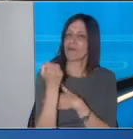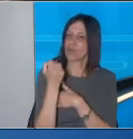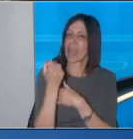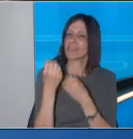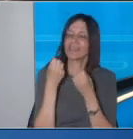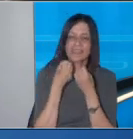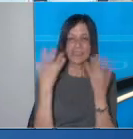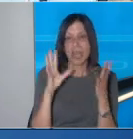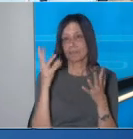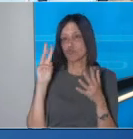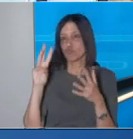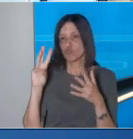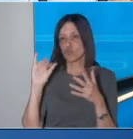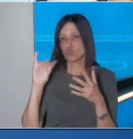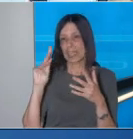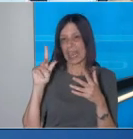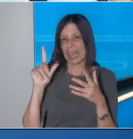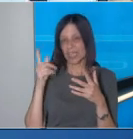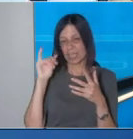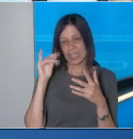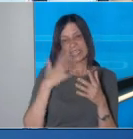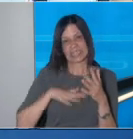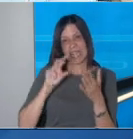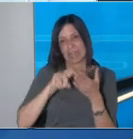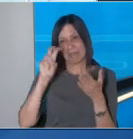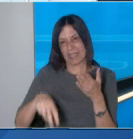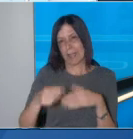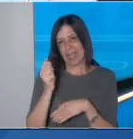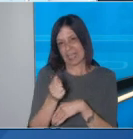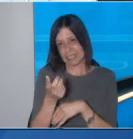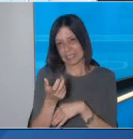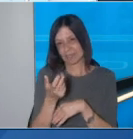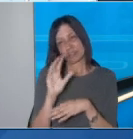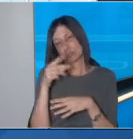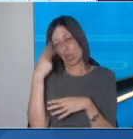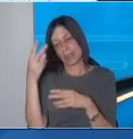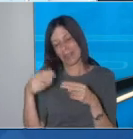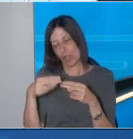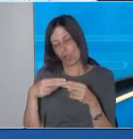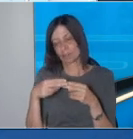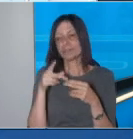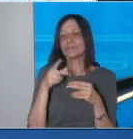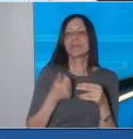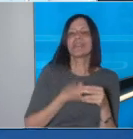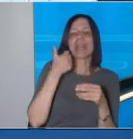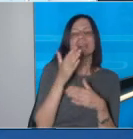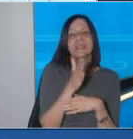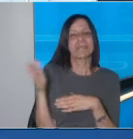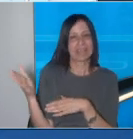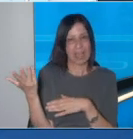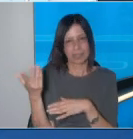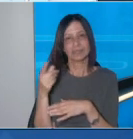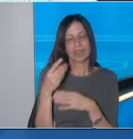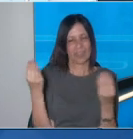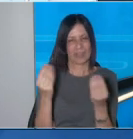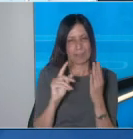שיקלי ירצה מתישהו אי פעם להתפטר מהכנסת, כנראה מה שלא יקרה בקרוב. אני רוצה לשאול אותך שאלה נוספת, סטלה אדמן, מנכ"לית ימינה. זה דברים